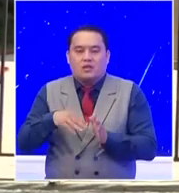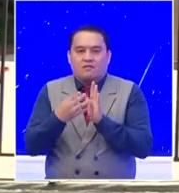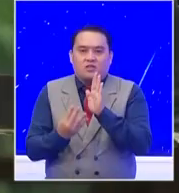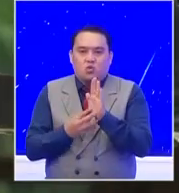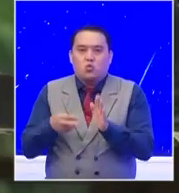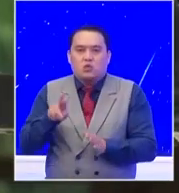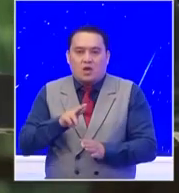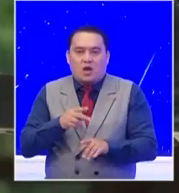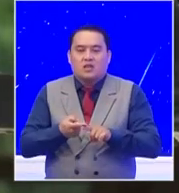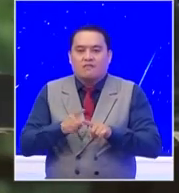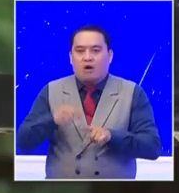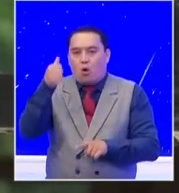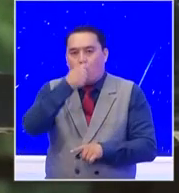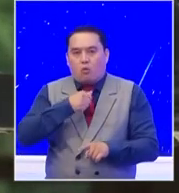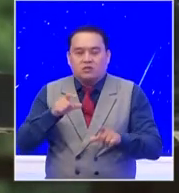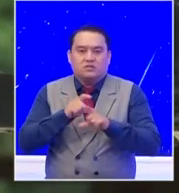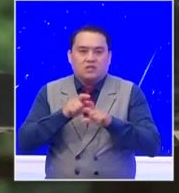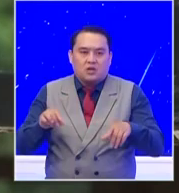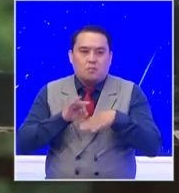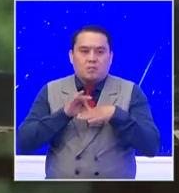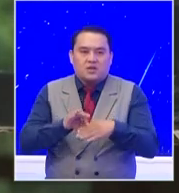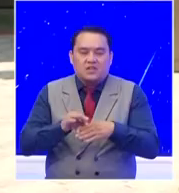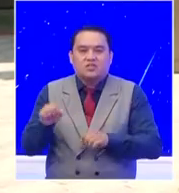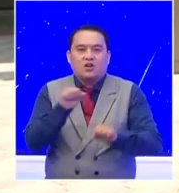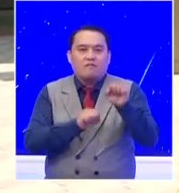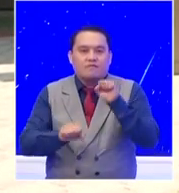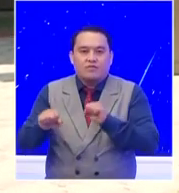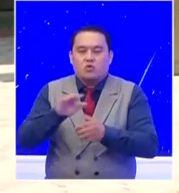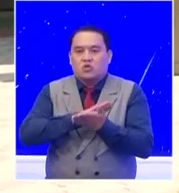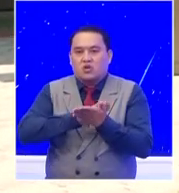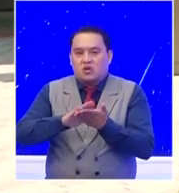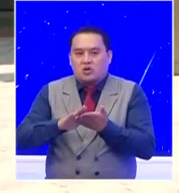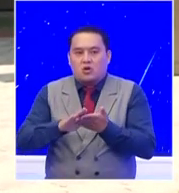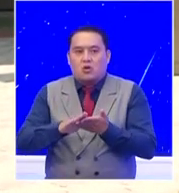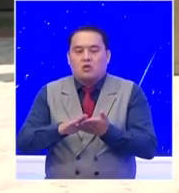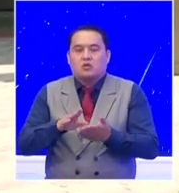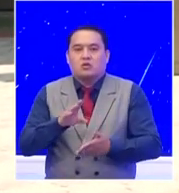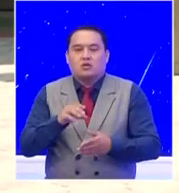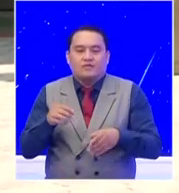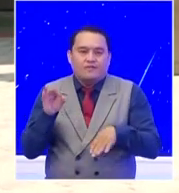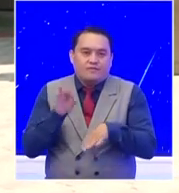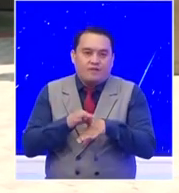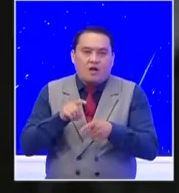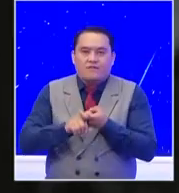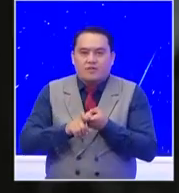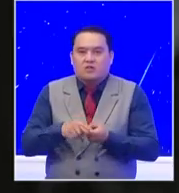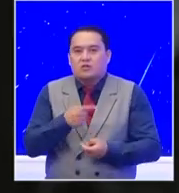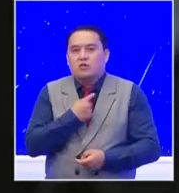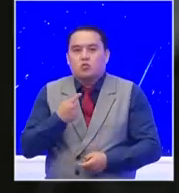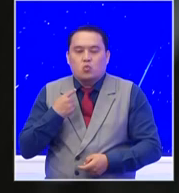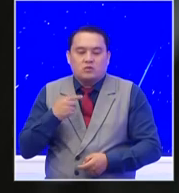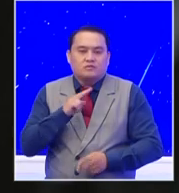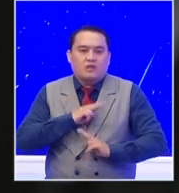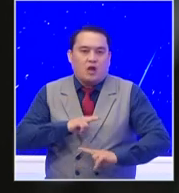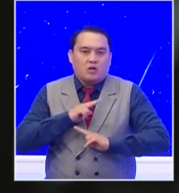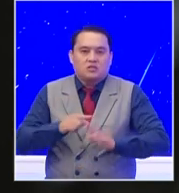19 июня текущего года в здании проводятся интенсивные дезинфекционные обработки очага COVID-19. Все сотрудники областного суда